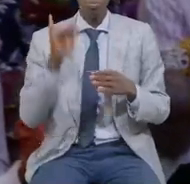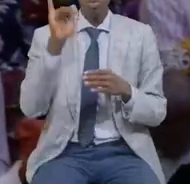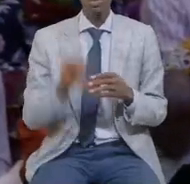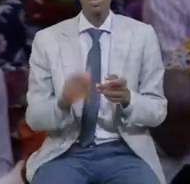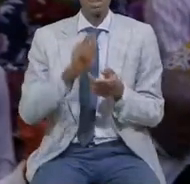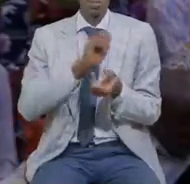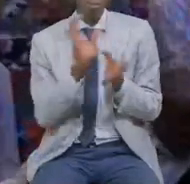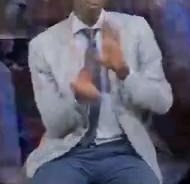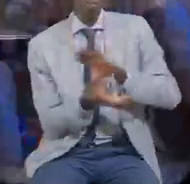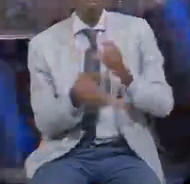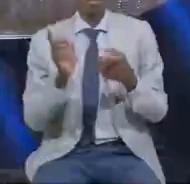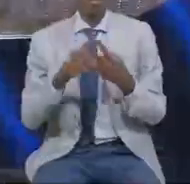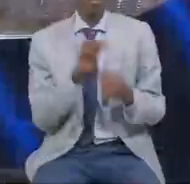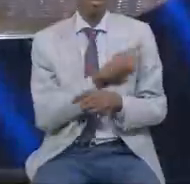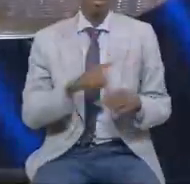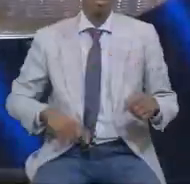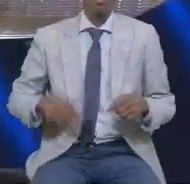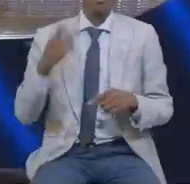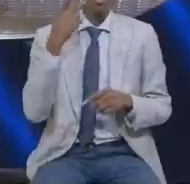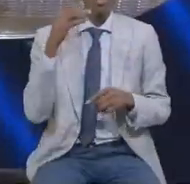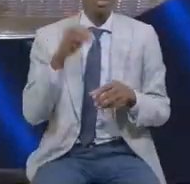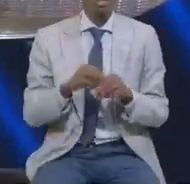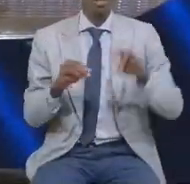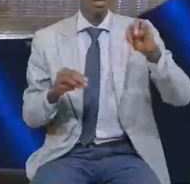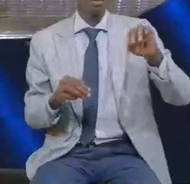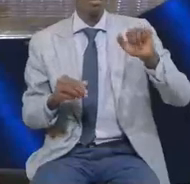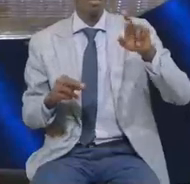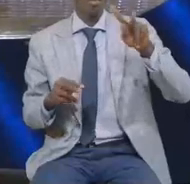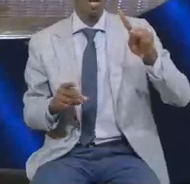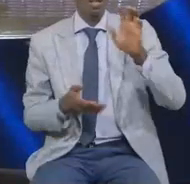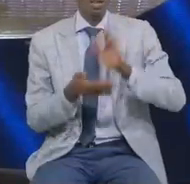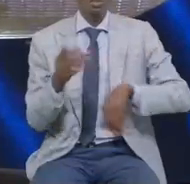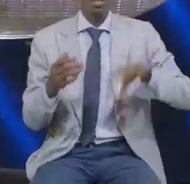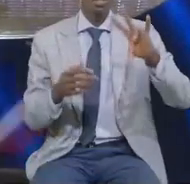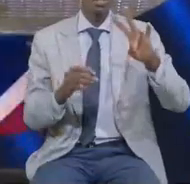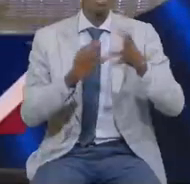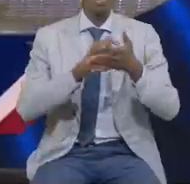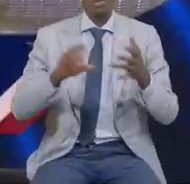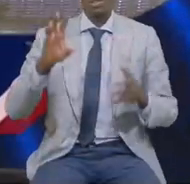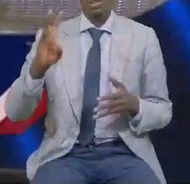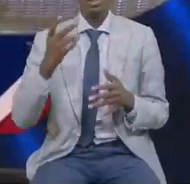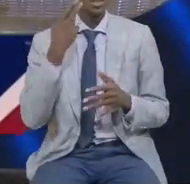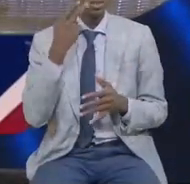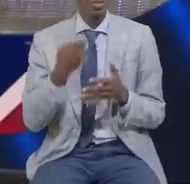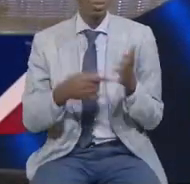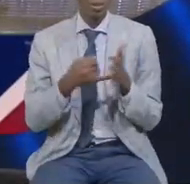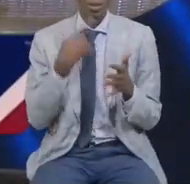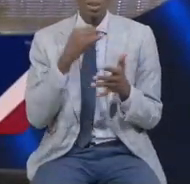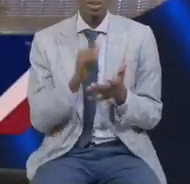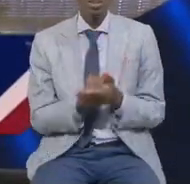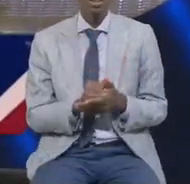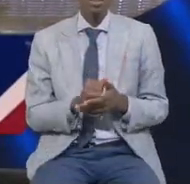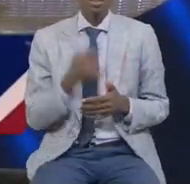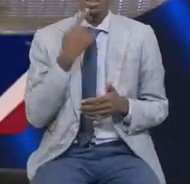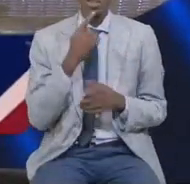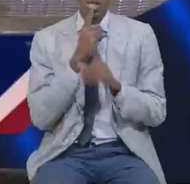Seigneur? Allons à Marc. Marc chapitre 7. Marc 7 verset